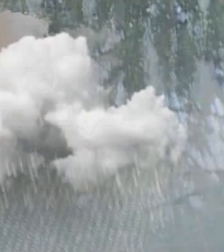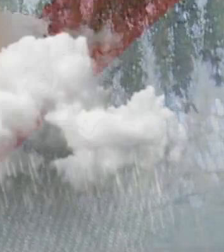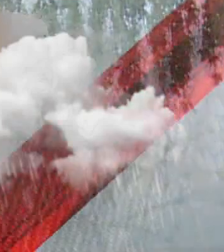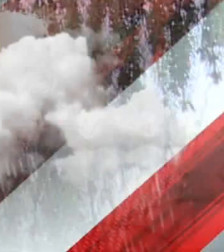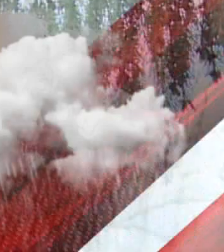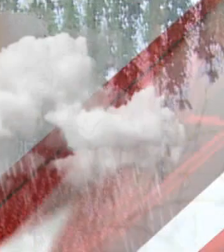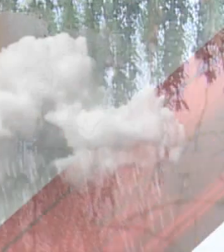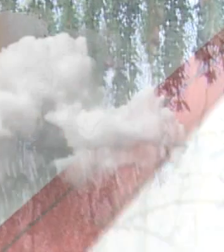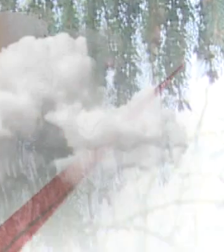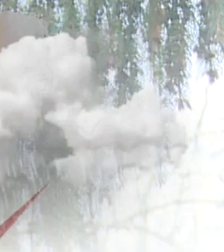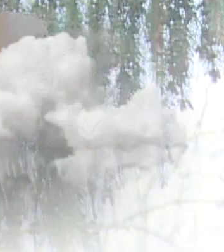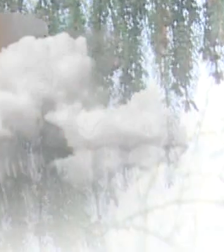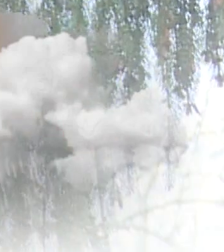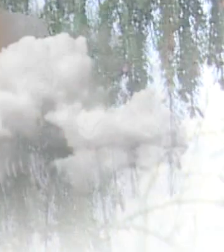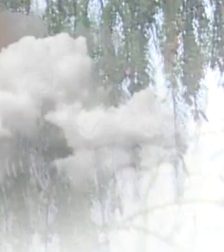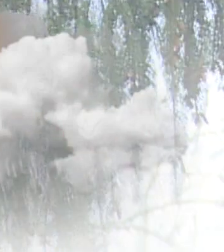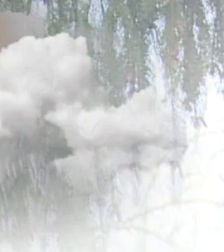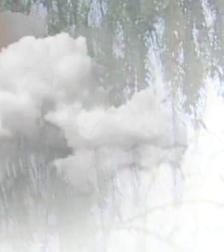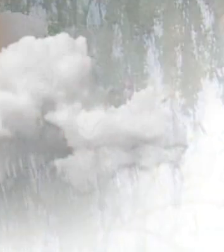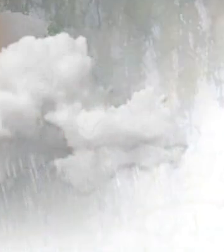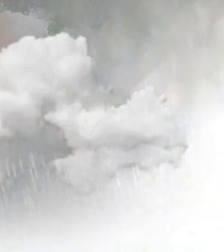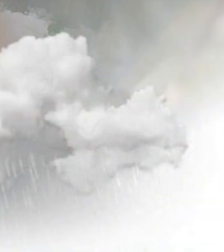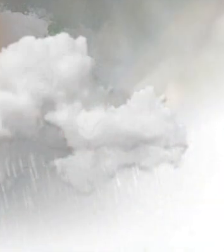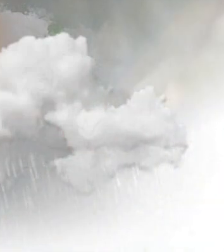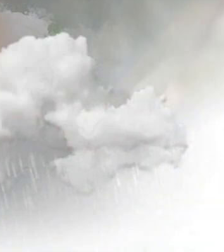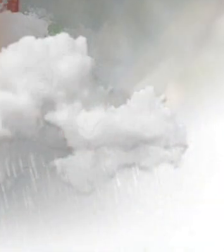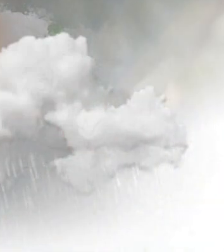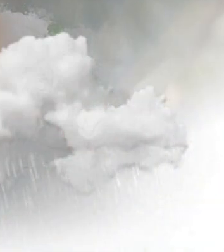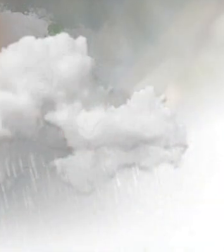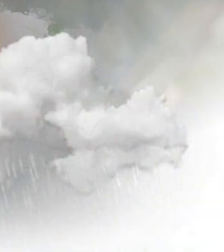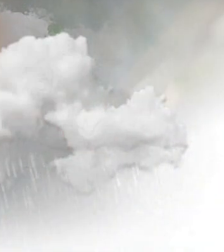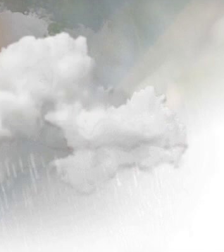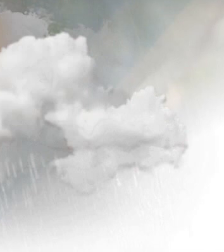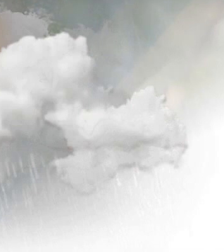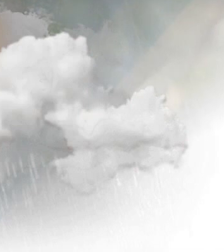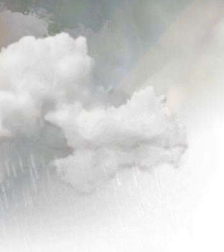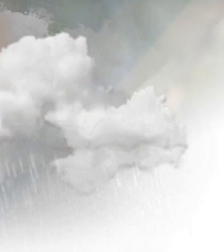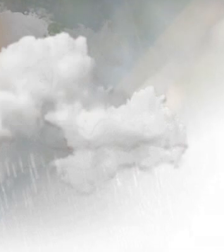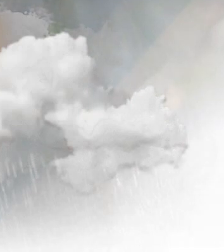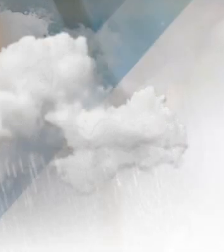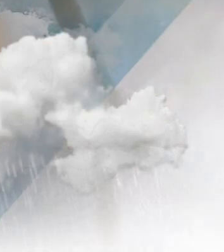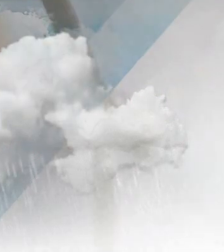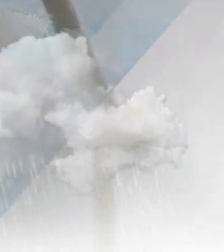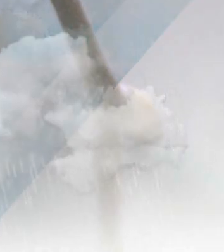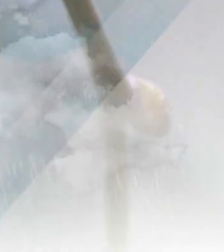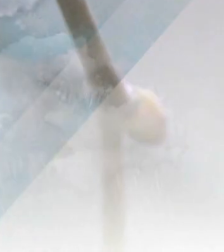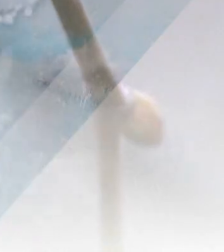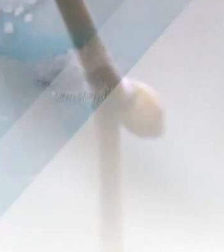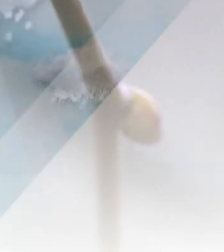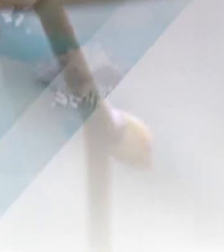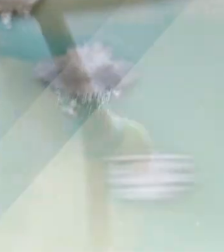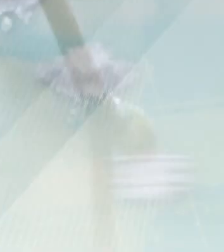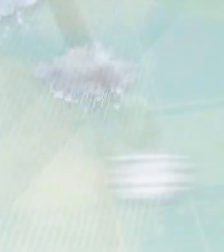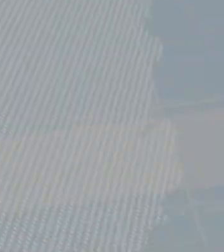адчуваемая тэмпература паветра на працягу дня будзе вагацца ад 22 да 27 градусаў